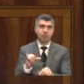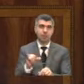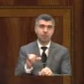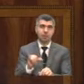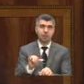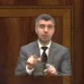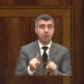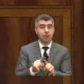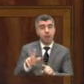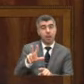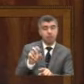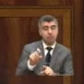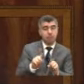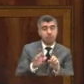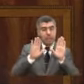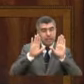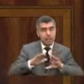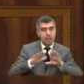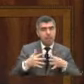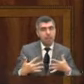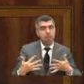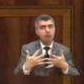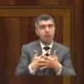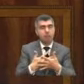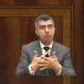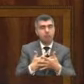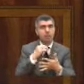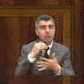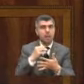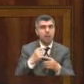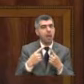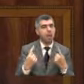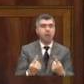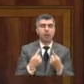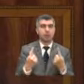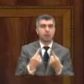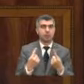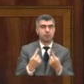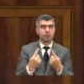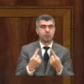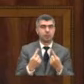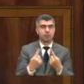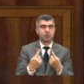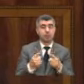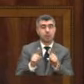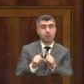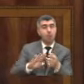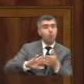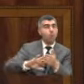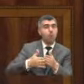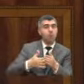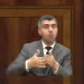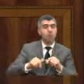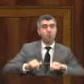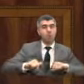اعترفتي كتصليو مع بعضياتكم وكتفطروا مع بعضياتكم فعلا، لان كلكم